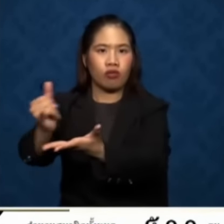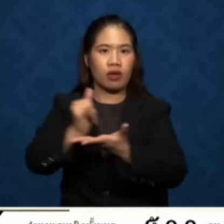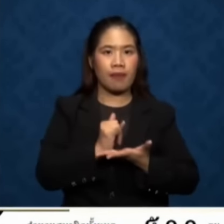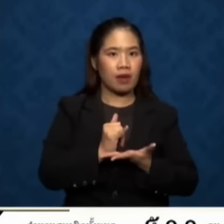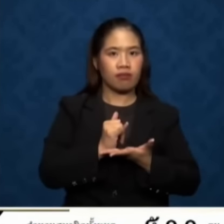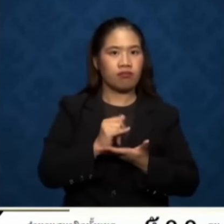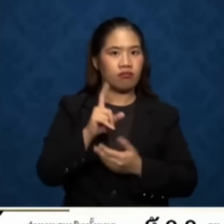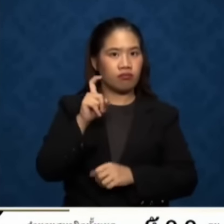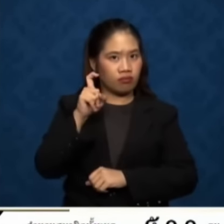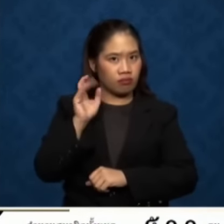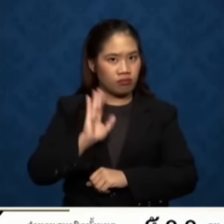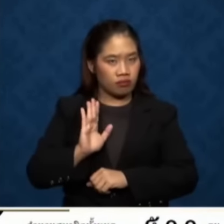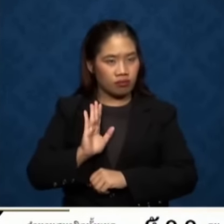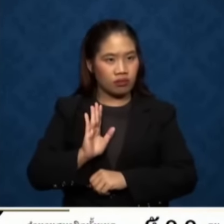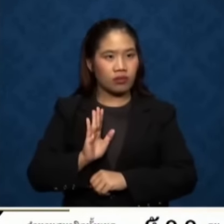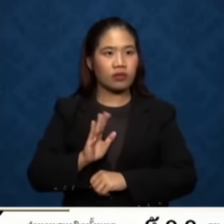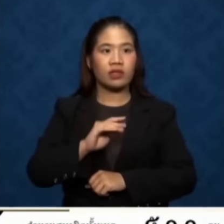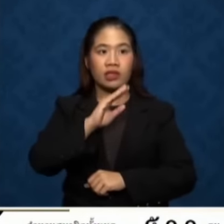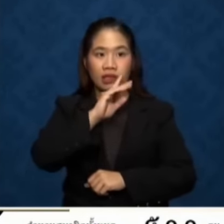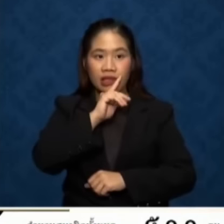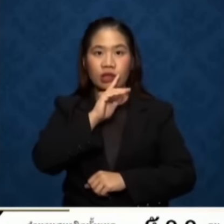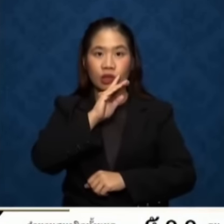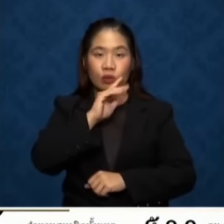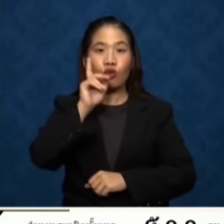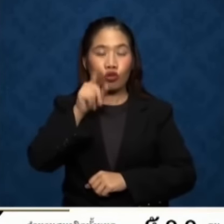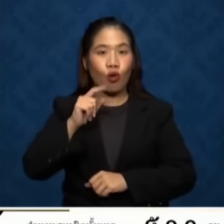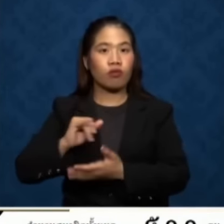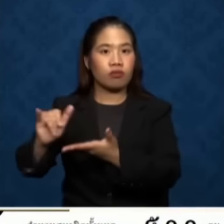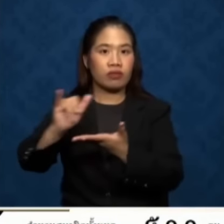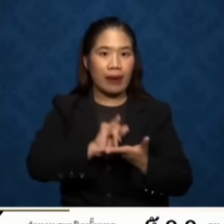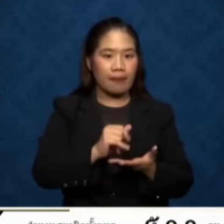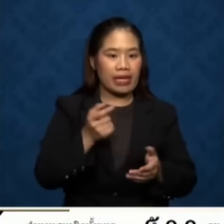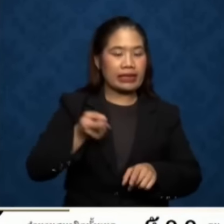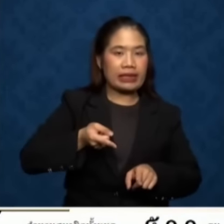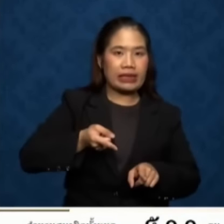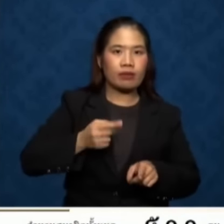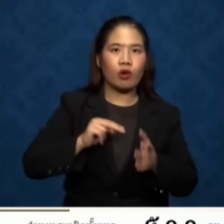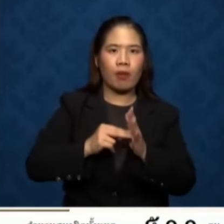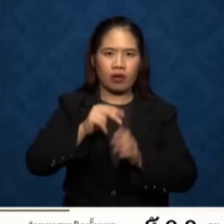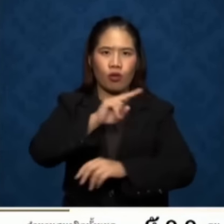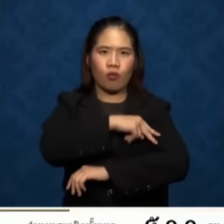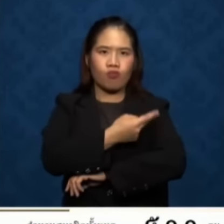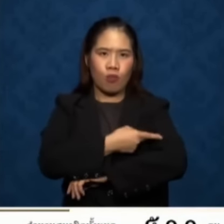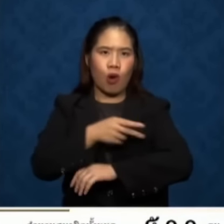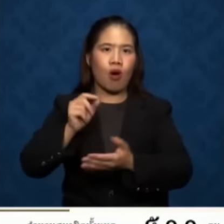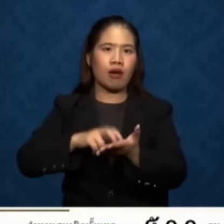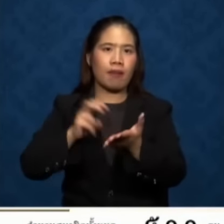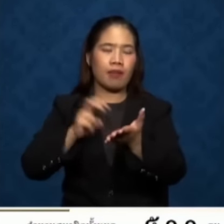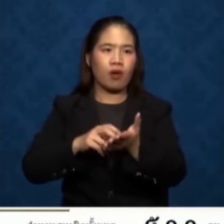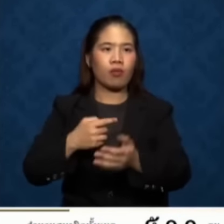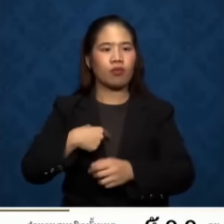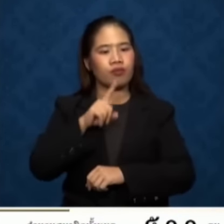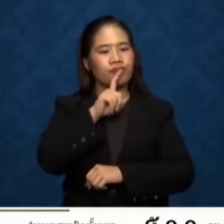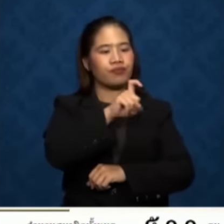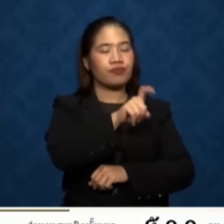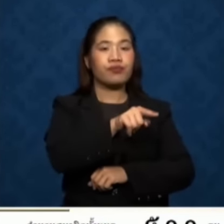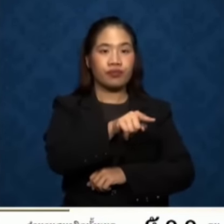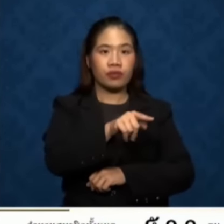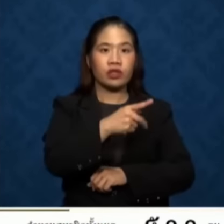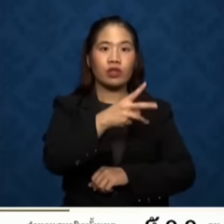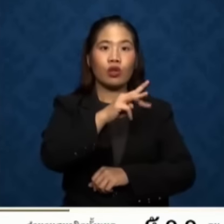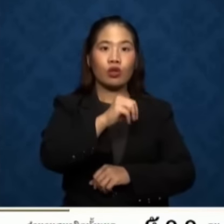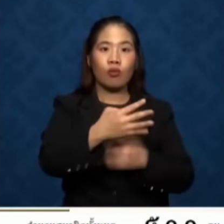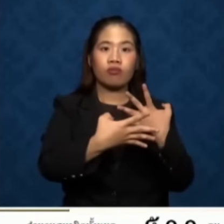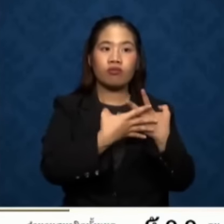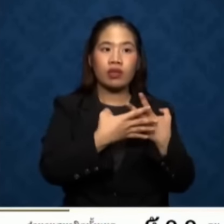ที่จะเอากลับมาก็ต้องเป็นเรื่องของแพทย์แล้วผมก็เลยถามราชทัณฑ์ว่าต้องการทุ